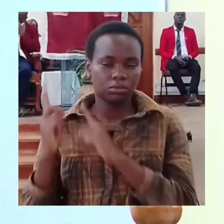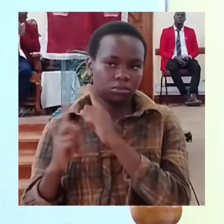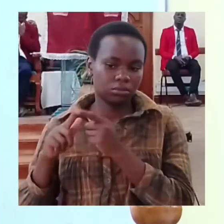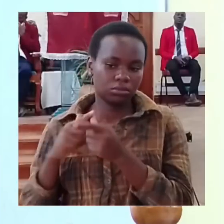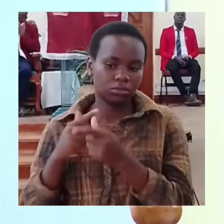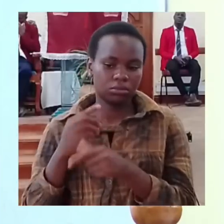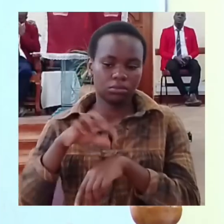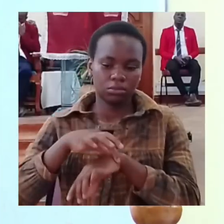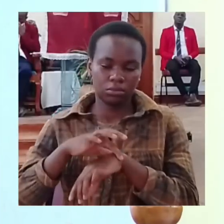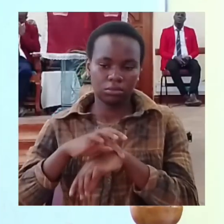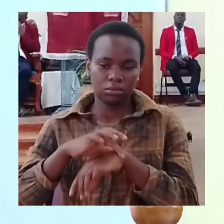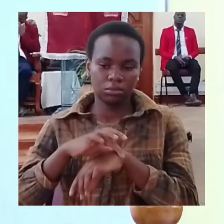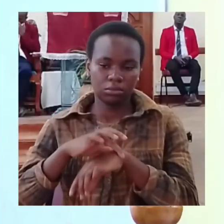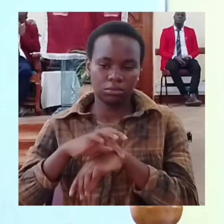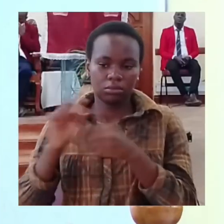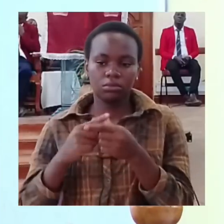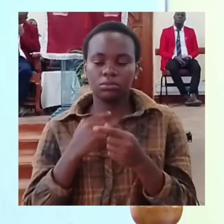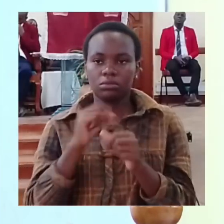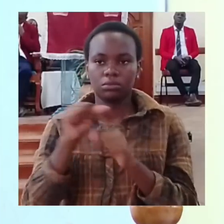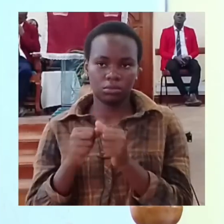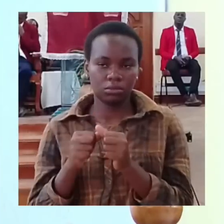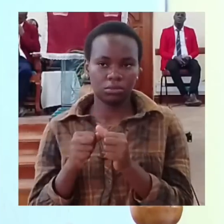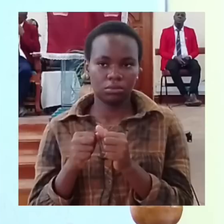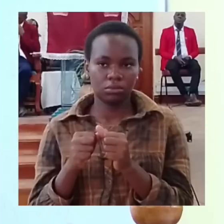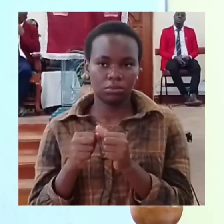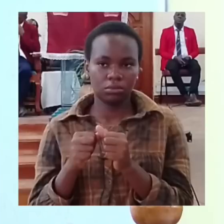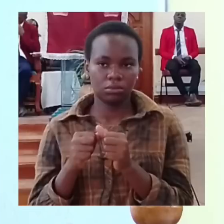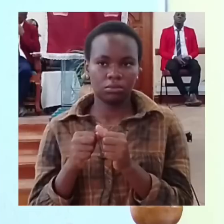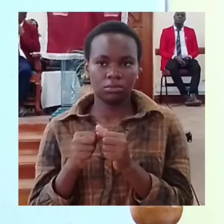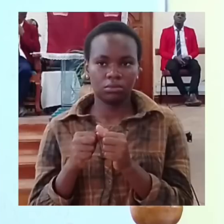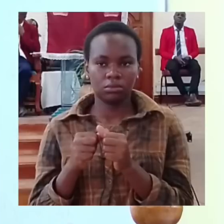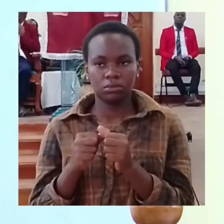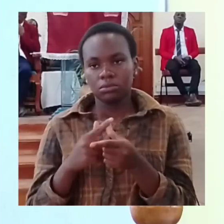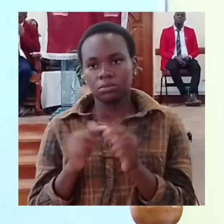gũkũ thĩ-rĩ, akiuga atĩrĩrĩ,